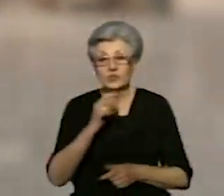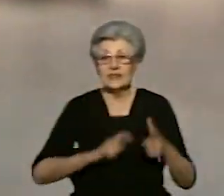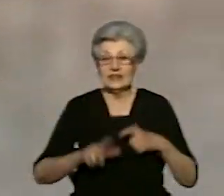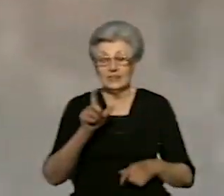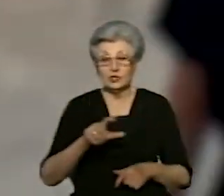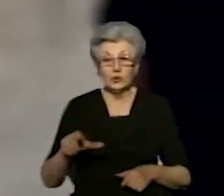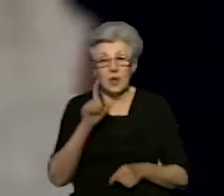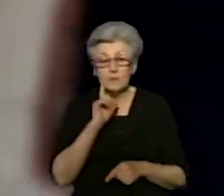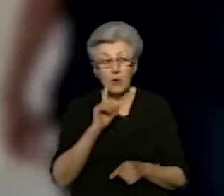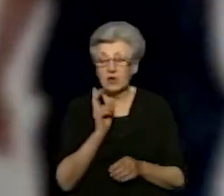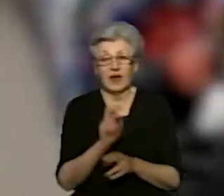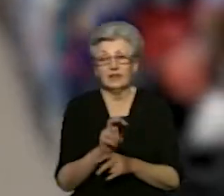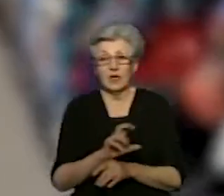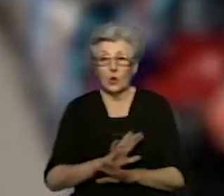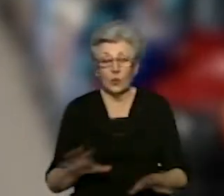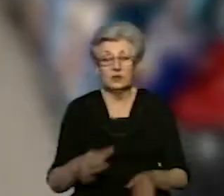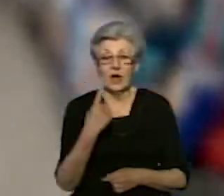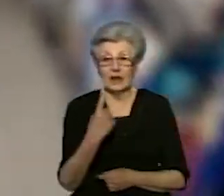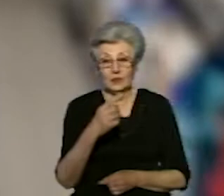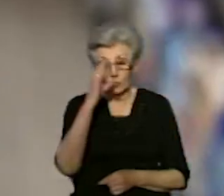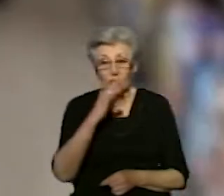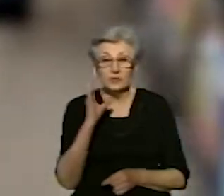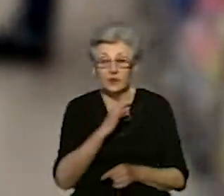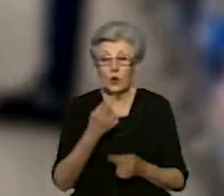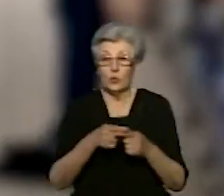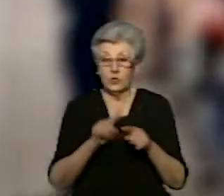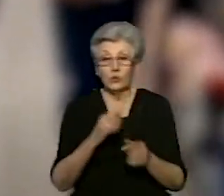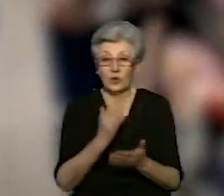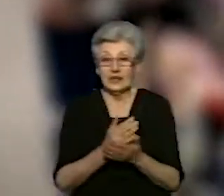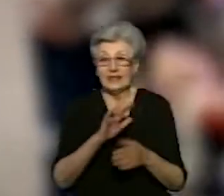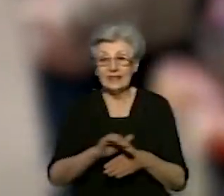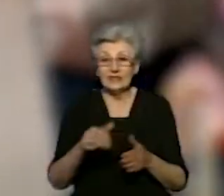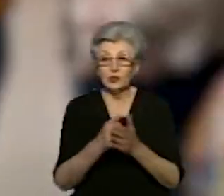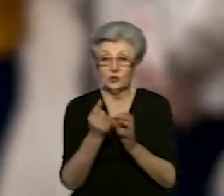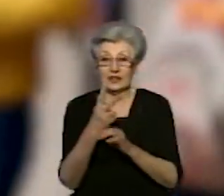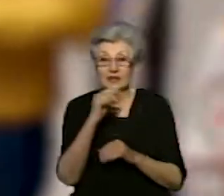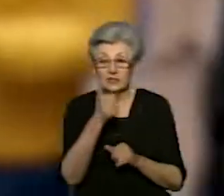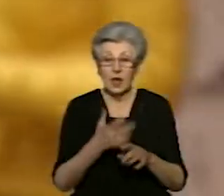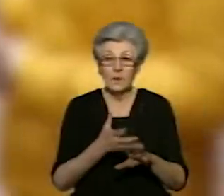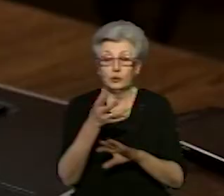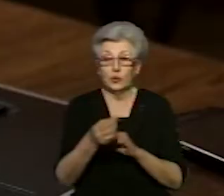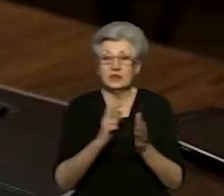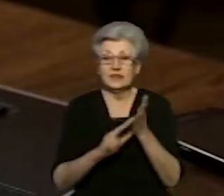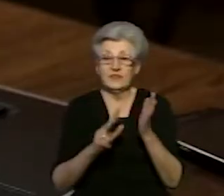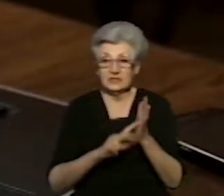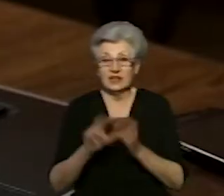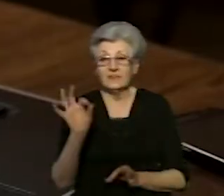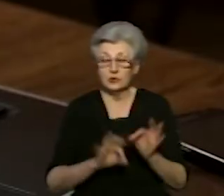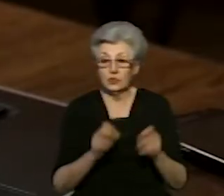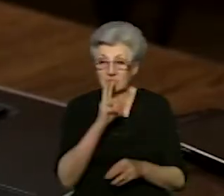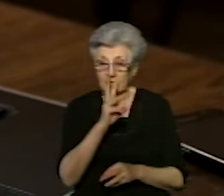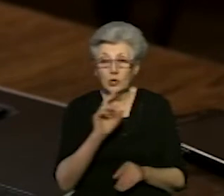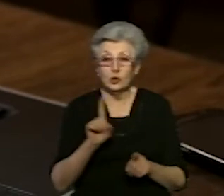заклади поки не відвідують. Одному з батьків, які мають дітей до 13 років, сплачують 80% зарплатні, аби мали